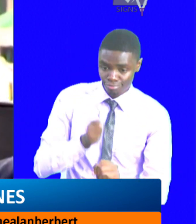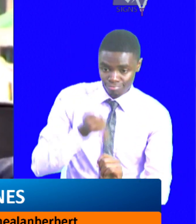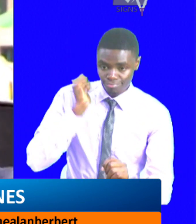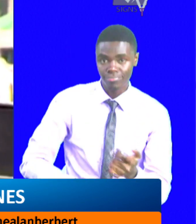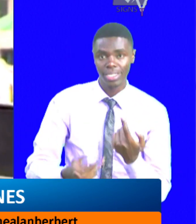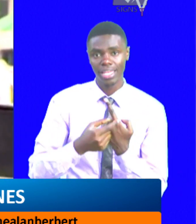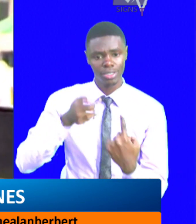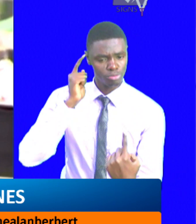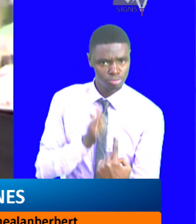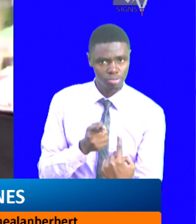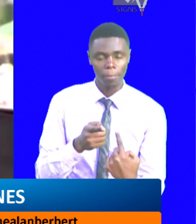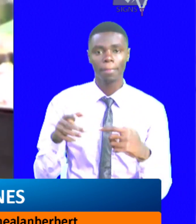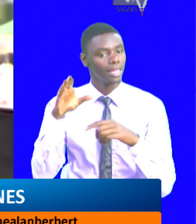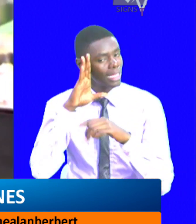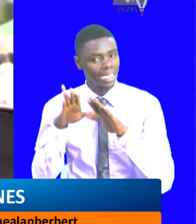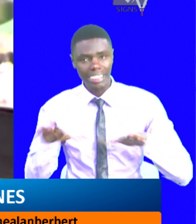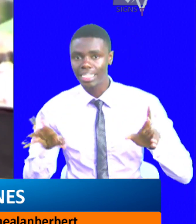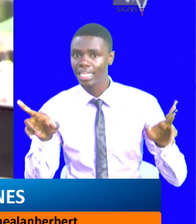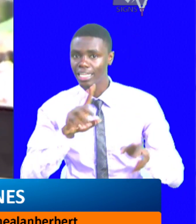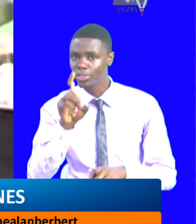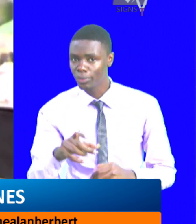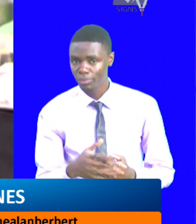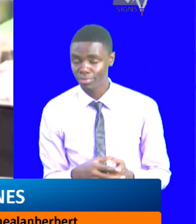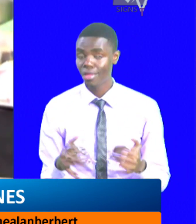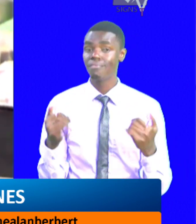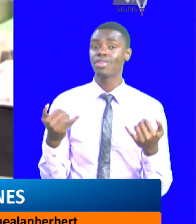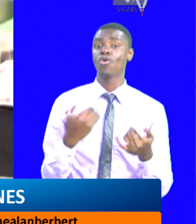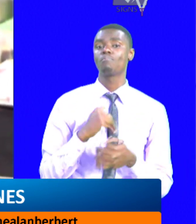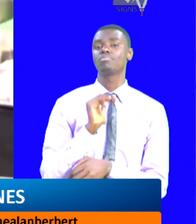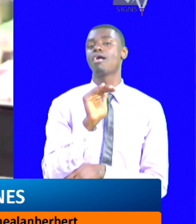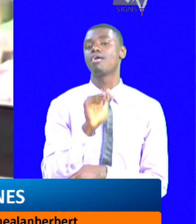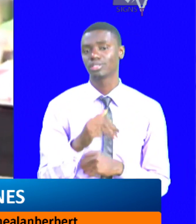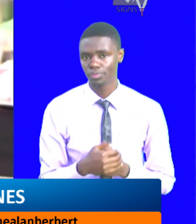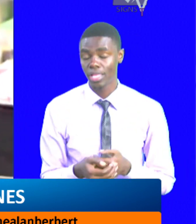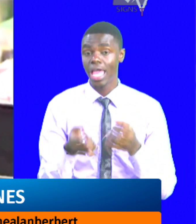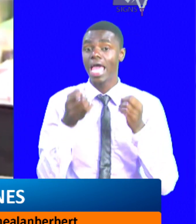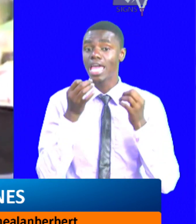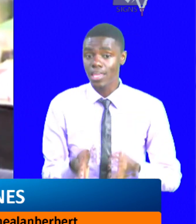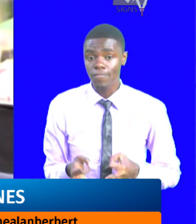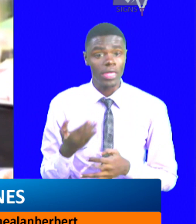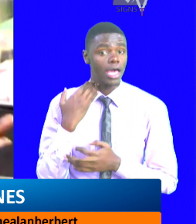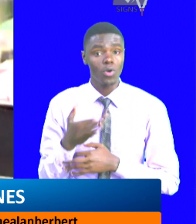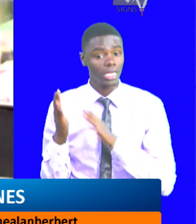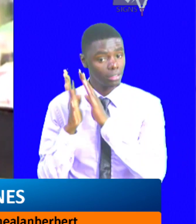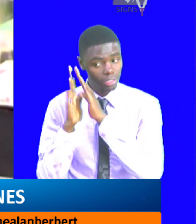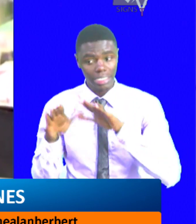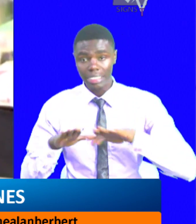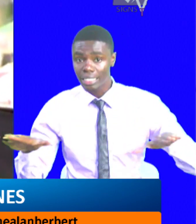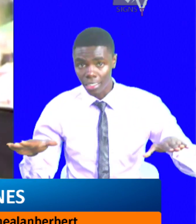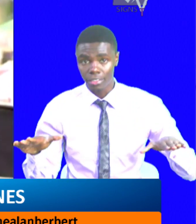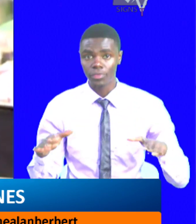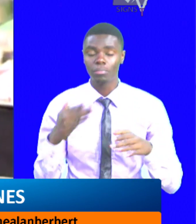musumari. Si kitanda iko tayari? Sasa niwaulize, kama mtu hataki kitanda imetengenezwa na vijana wa